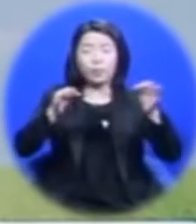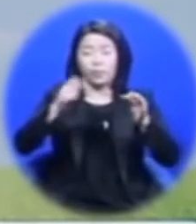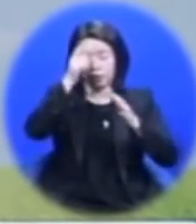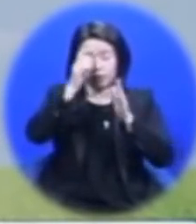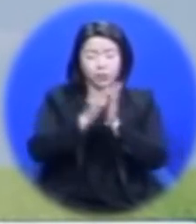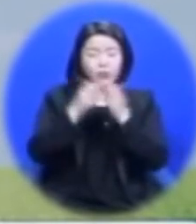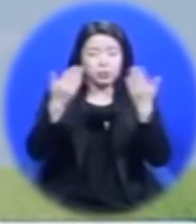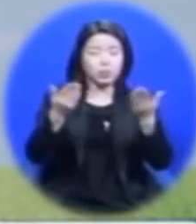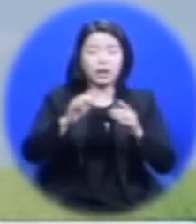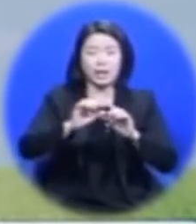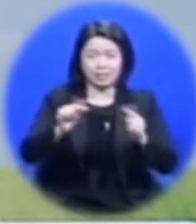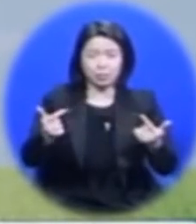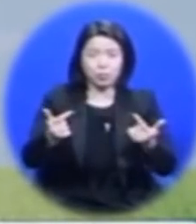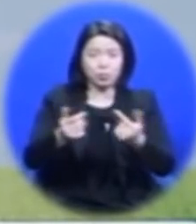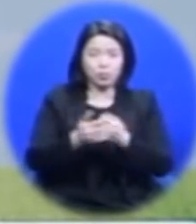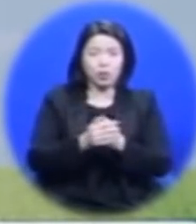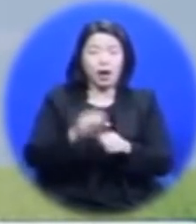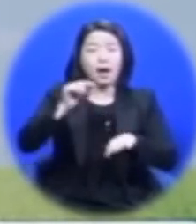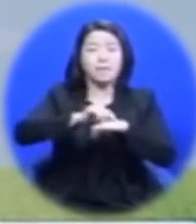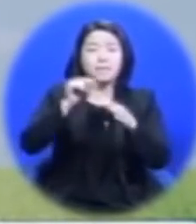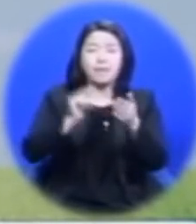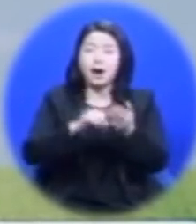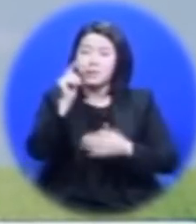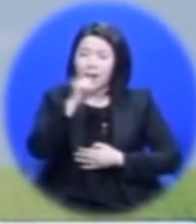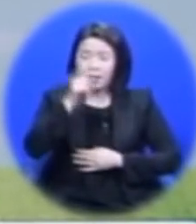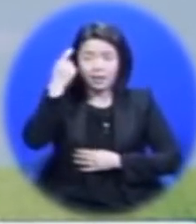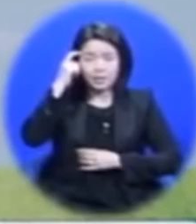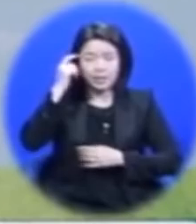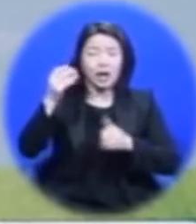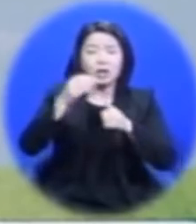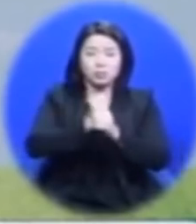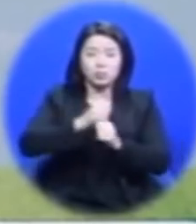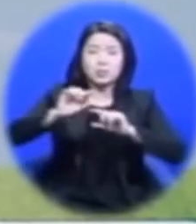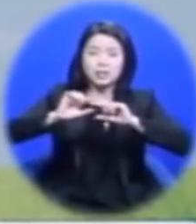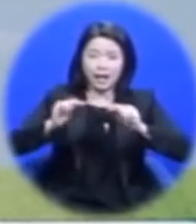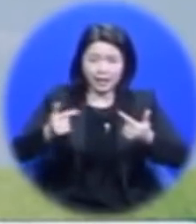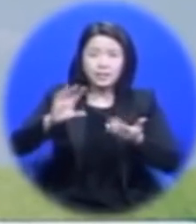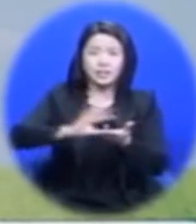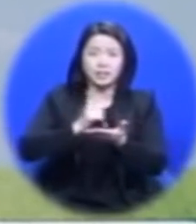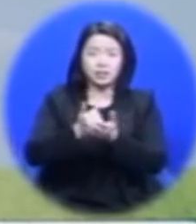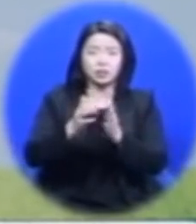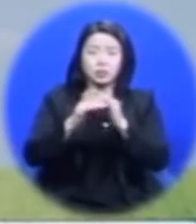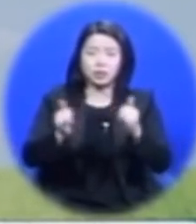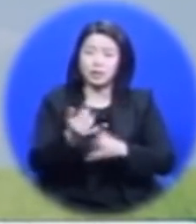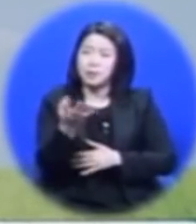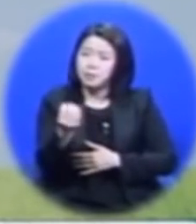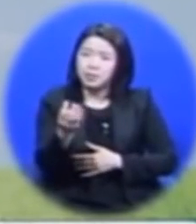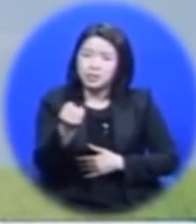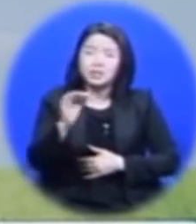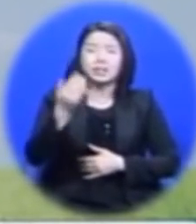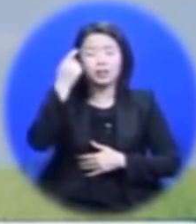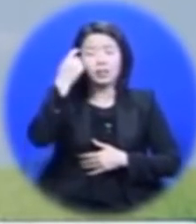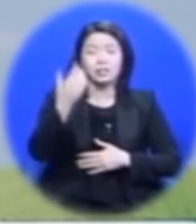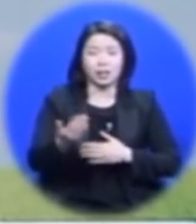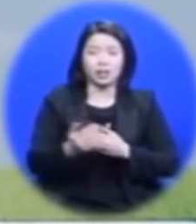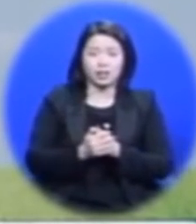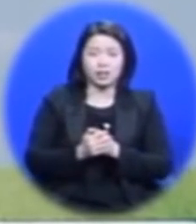게 아니고 마음의 악한 생각을 품지 않은 그리스도인들이 몇이나 되느냐 하는 겁니다.